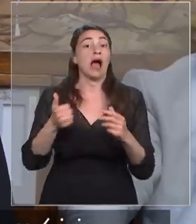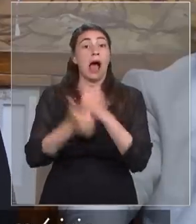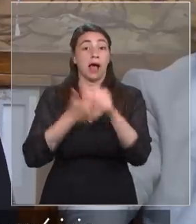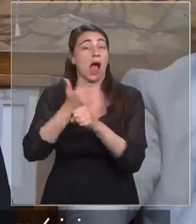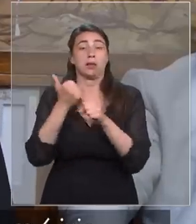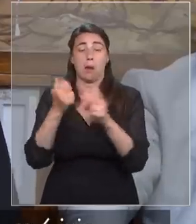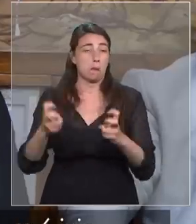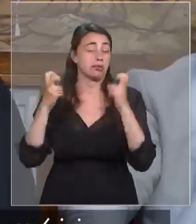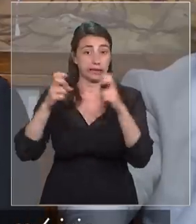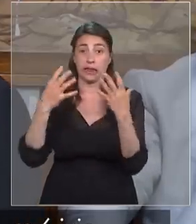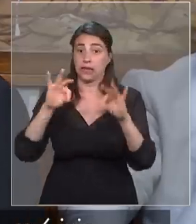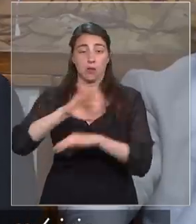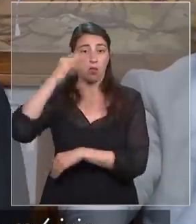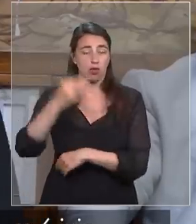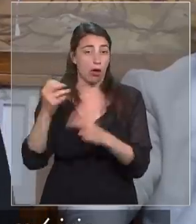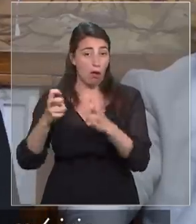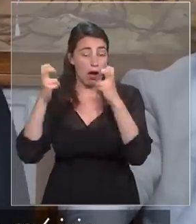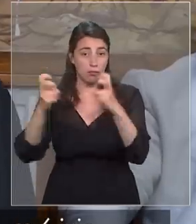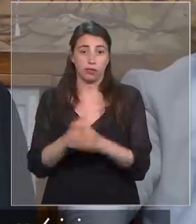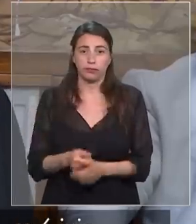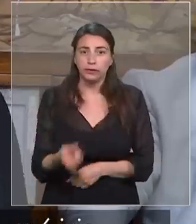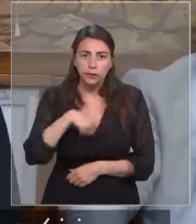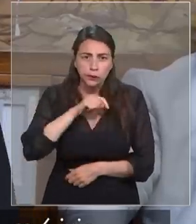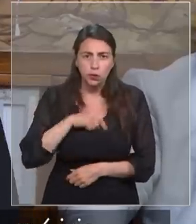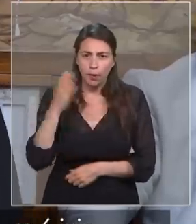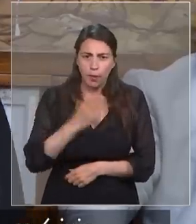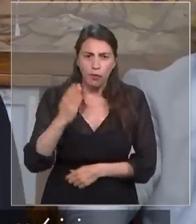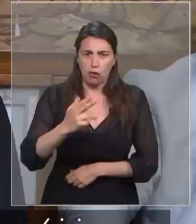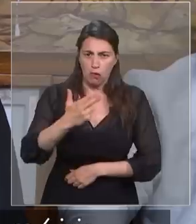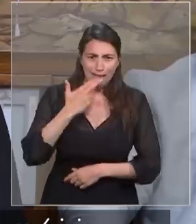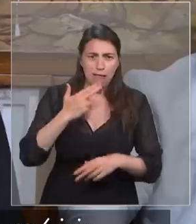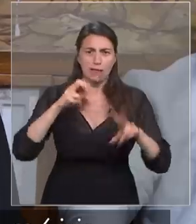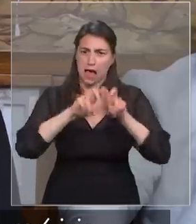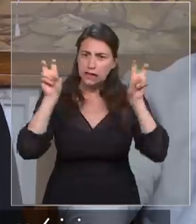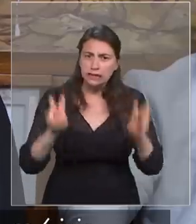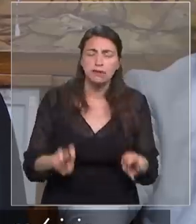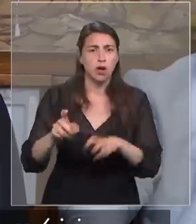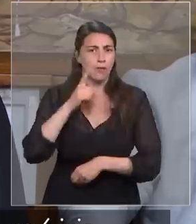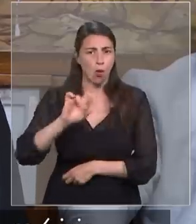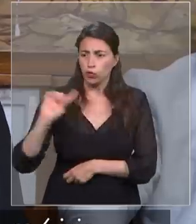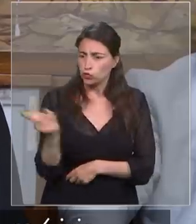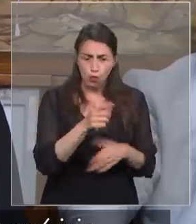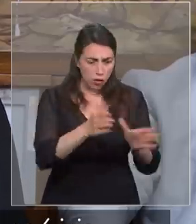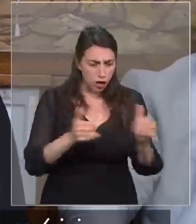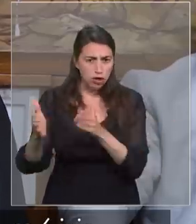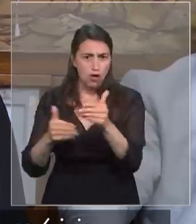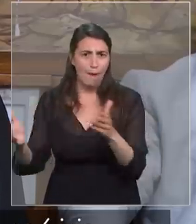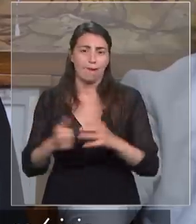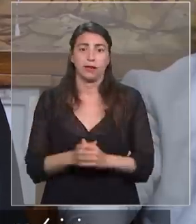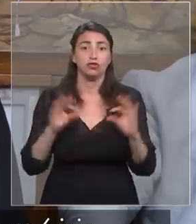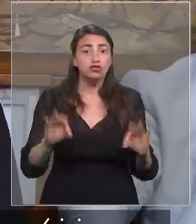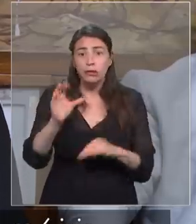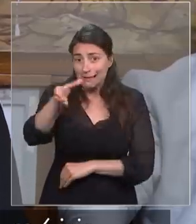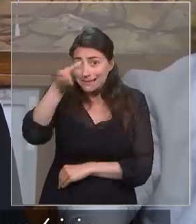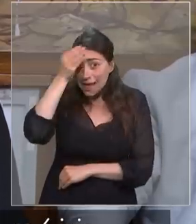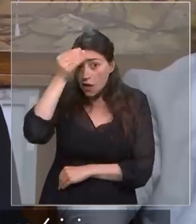historique. Nous avons besoin de qualifications dans tous les domaines pour faire face aux immenses enjeux sociaux et écologiques. Le savoir critique enseigné à l'université est